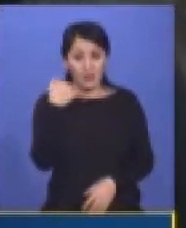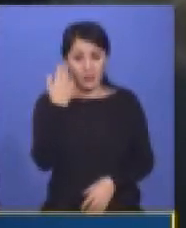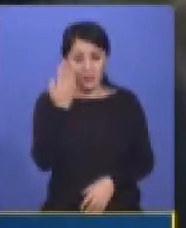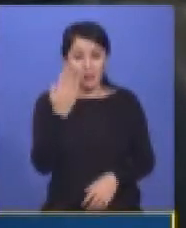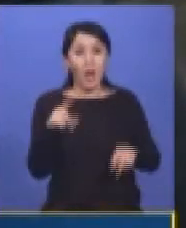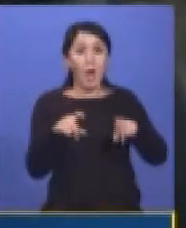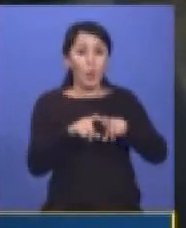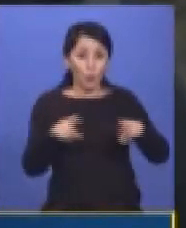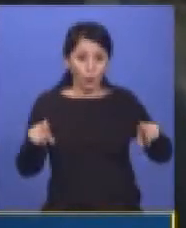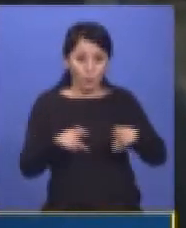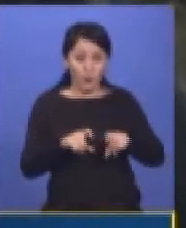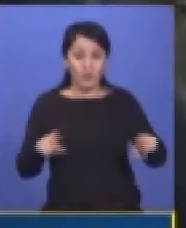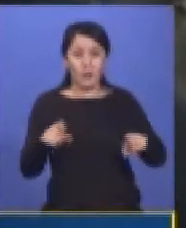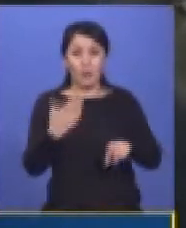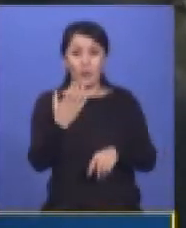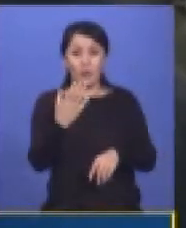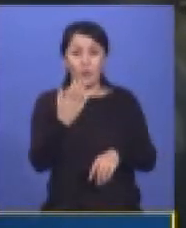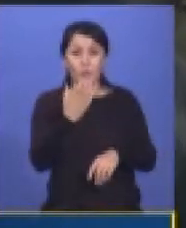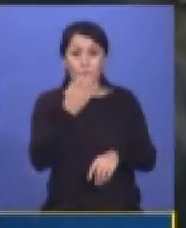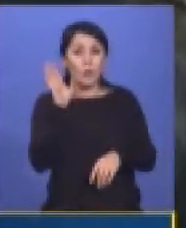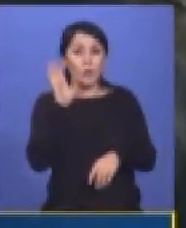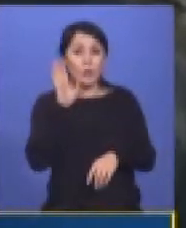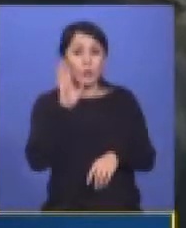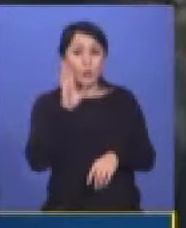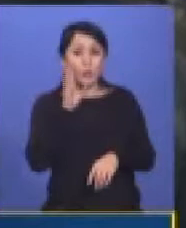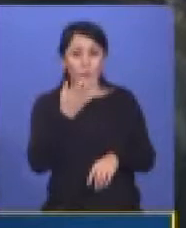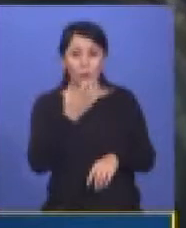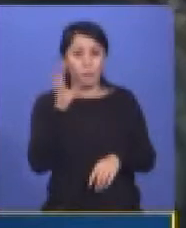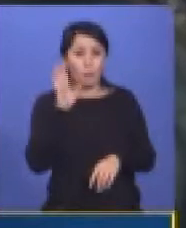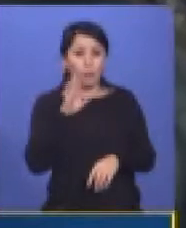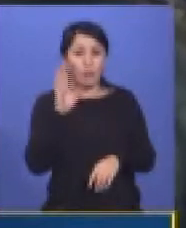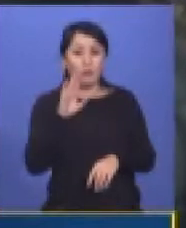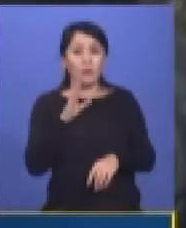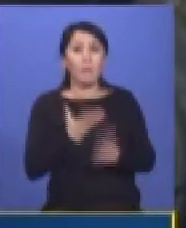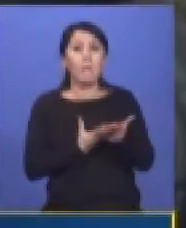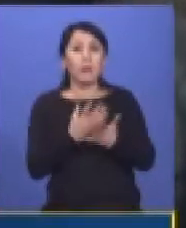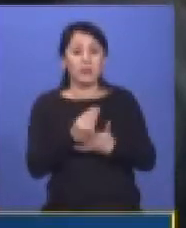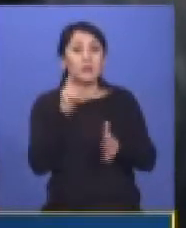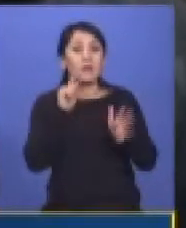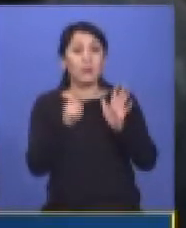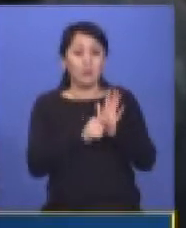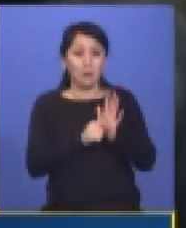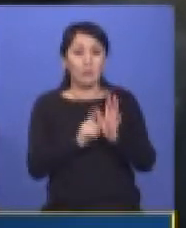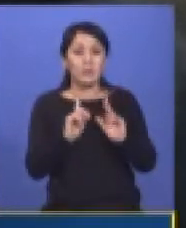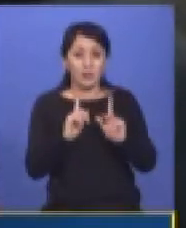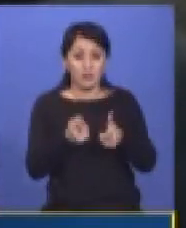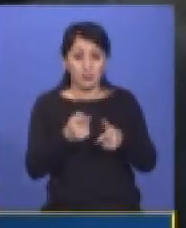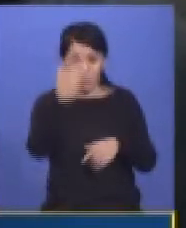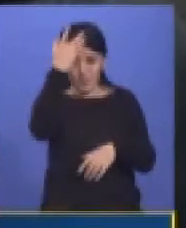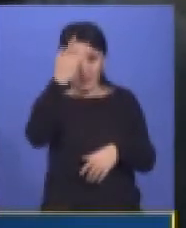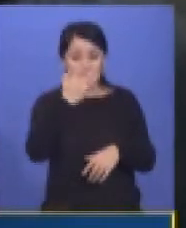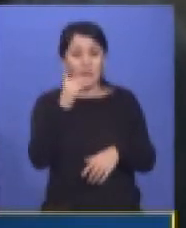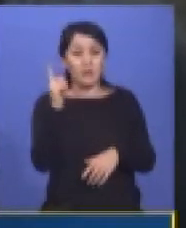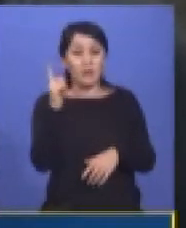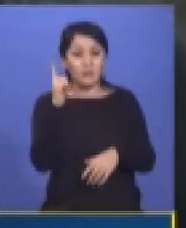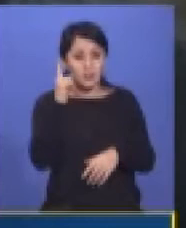трубадан жылы келеді, жылы су келеді, сосын біз сіздерден аламыз деп. Сосын жарайды, қыста алсын енді. Сосын жазда звонит еттім,